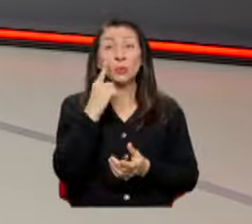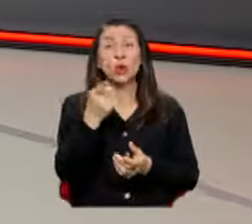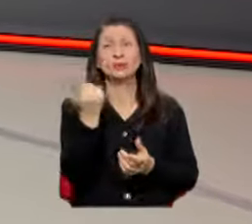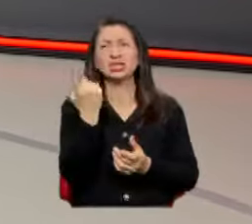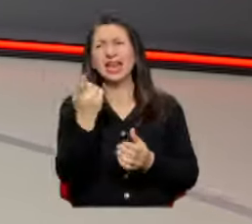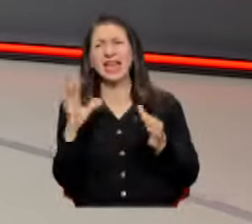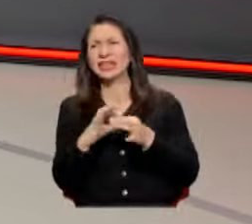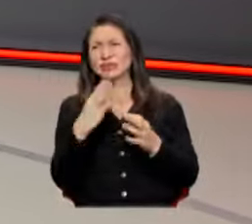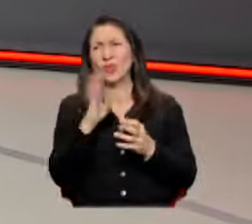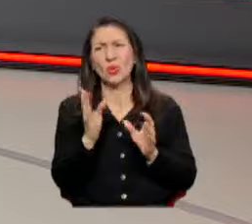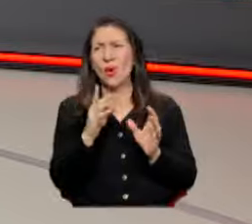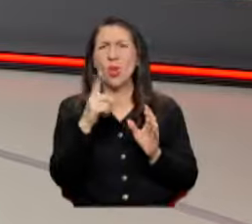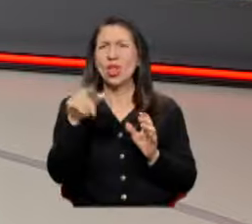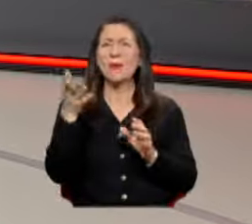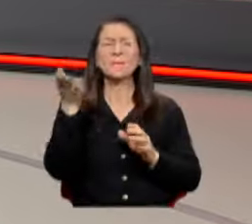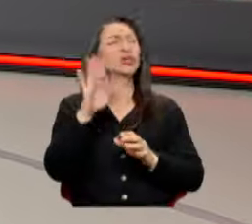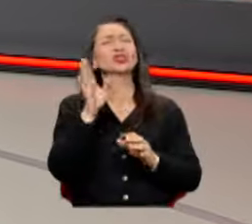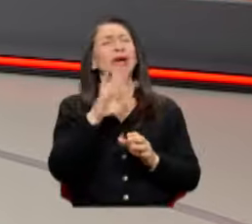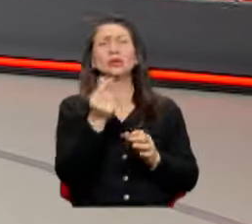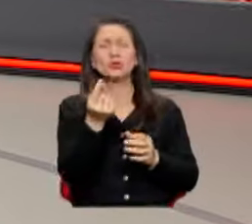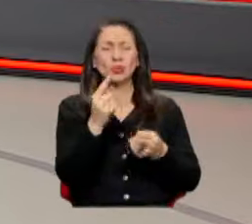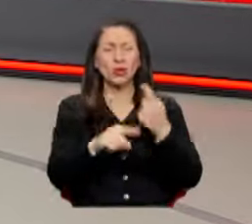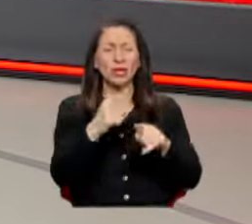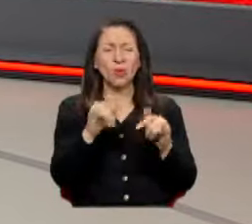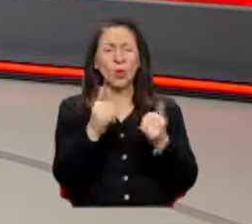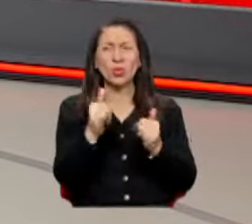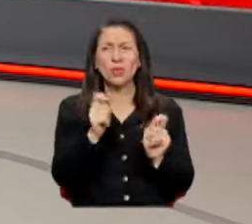şeylerle ilgisi yok bular başka küçük siyasi hesaplar peşindeler